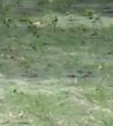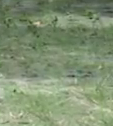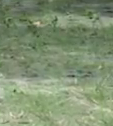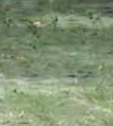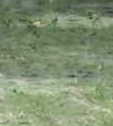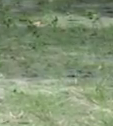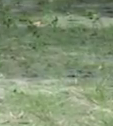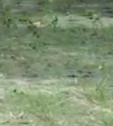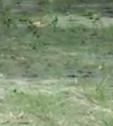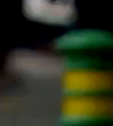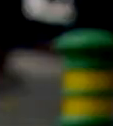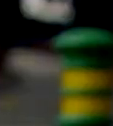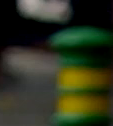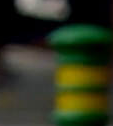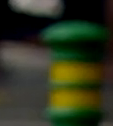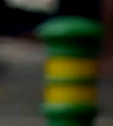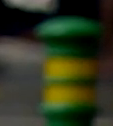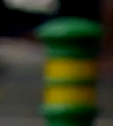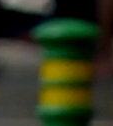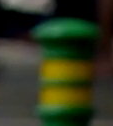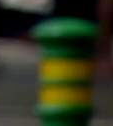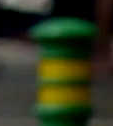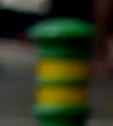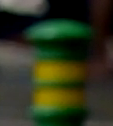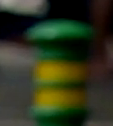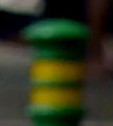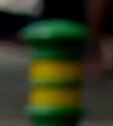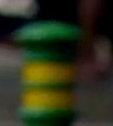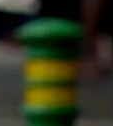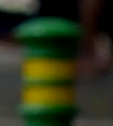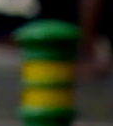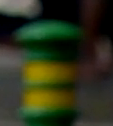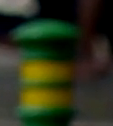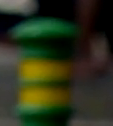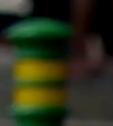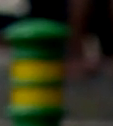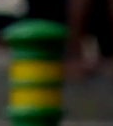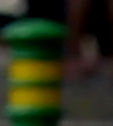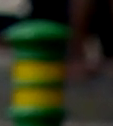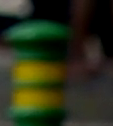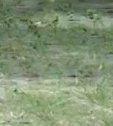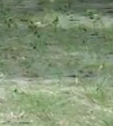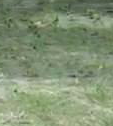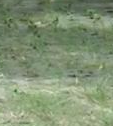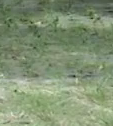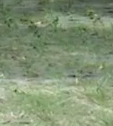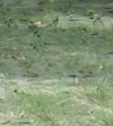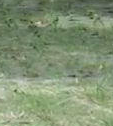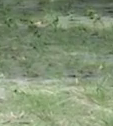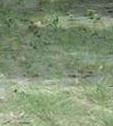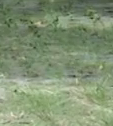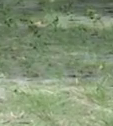pemirsa bersiaplah terhitung sejak tahun 2023 pemerintah akan menerapkan kebijakan pembelian gas melon yang